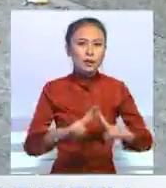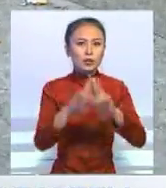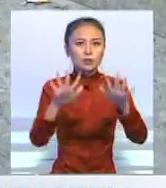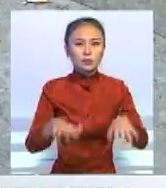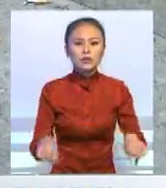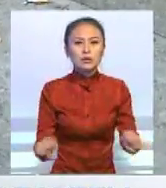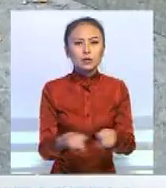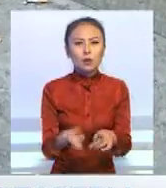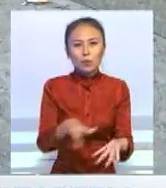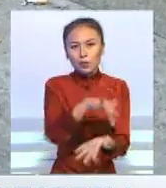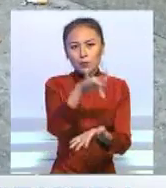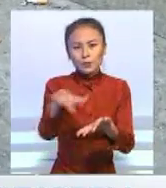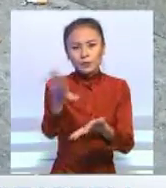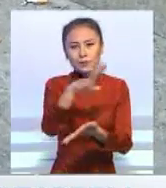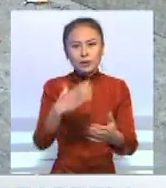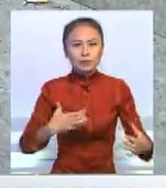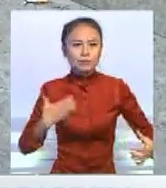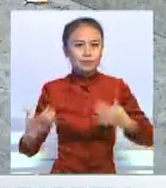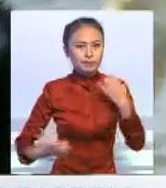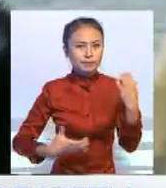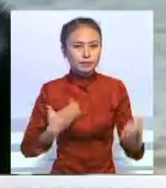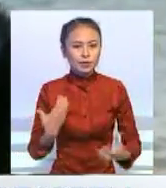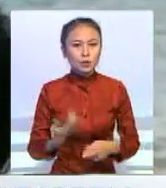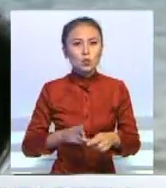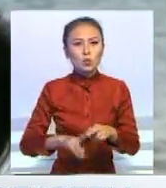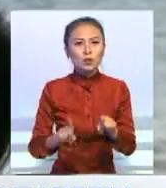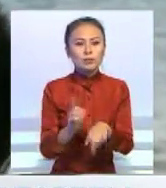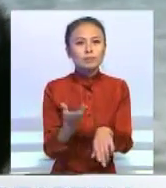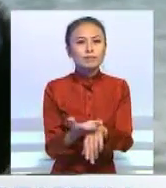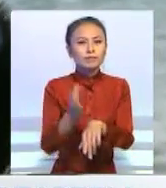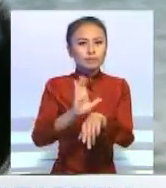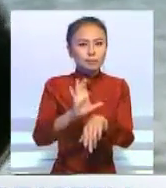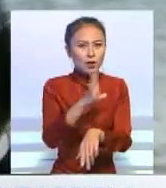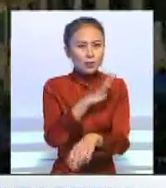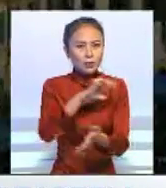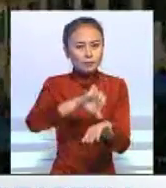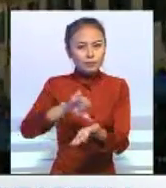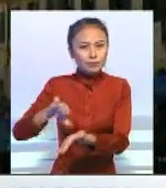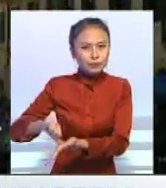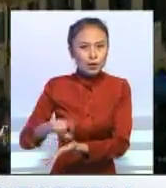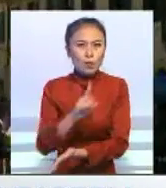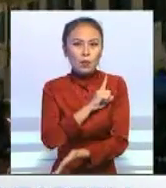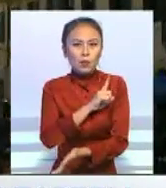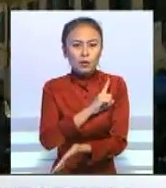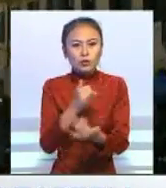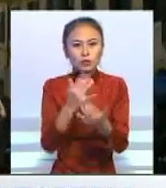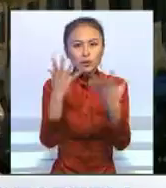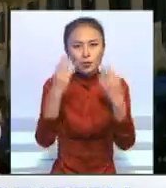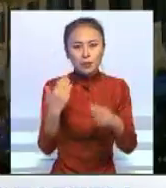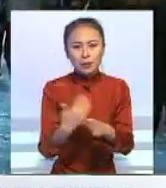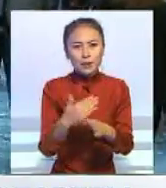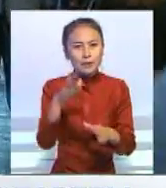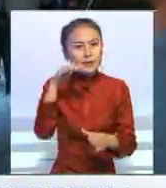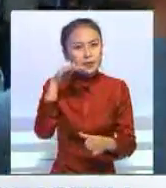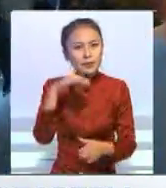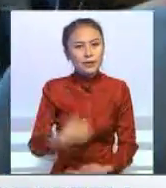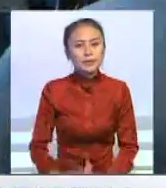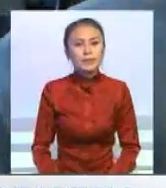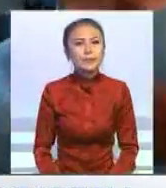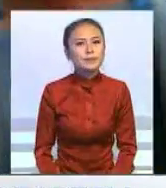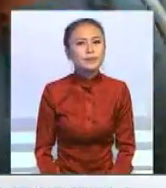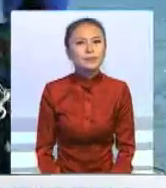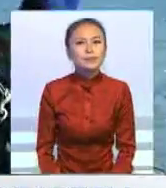кейін қалада қауіпсіздік шаралары күшейтілген. Сондықтан жергілікті көлік компанияларына кинологтардың көмегіне жүгінуге тура